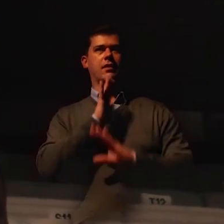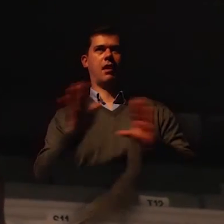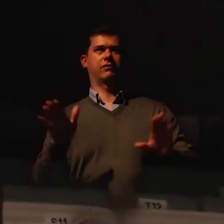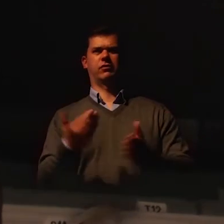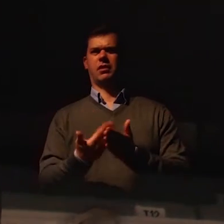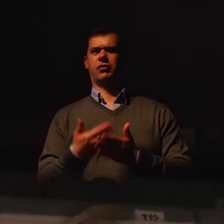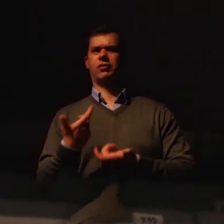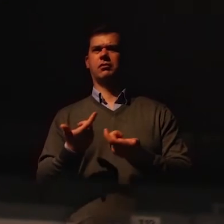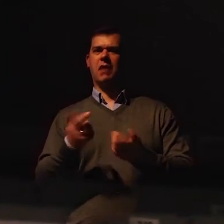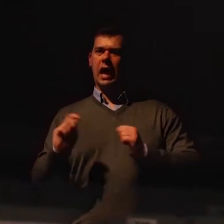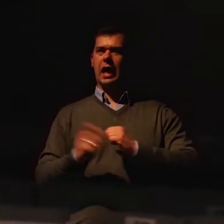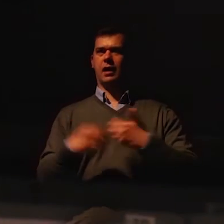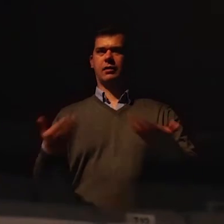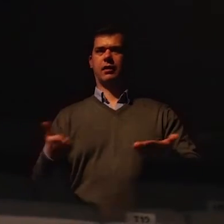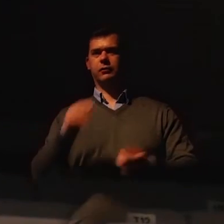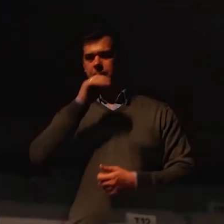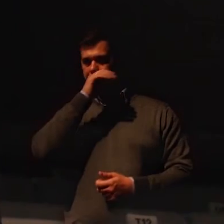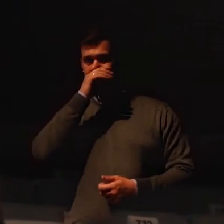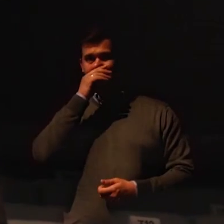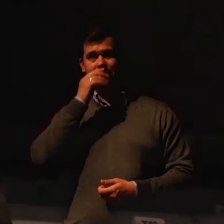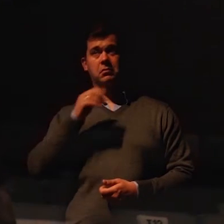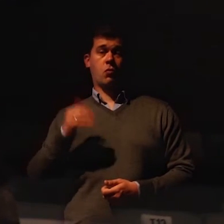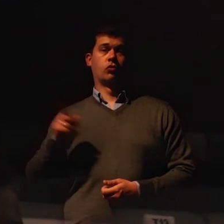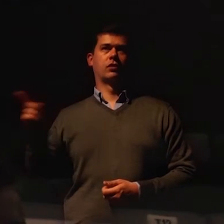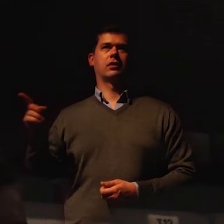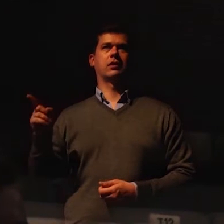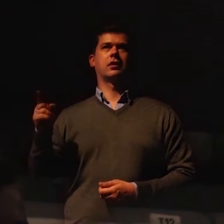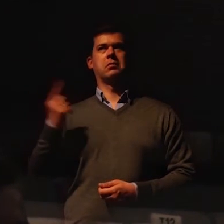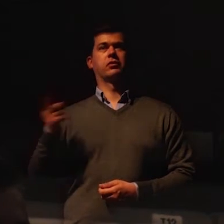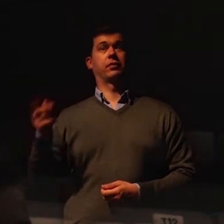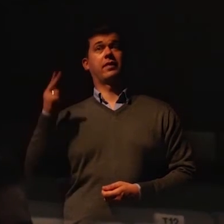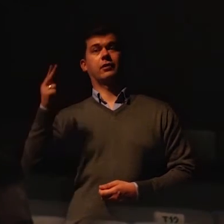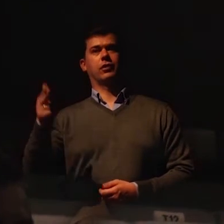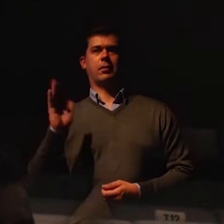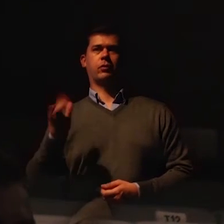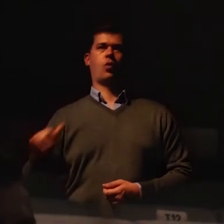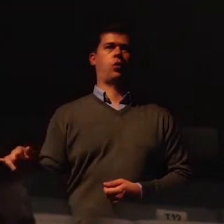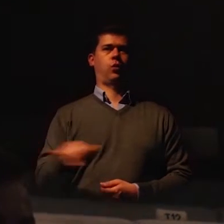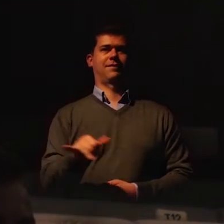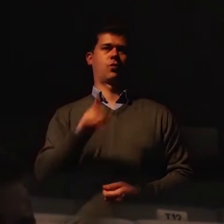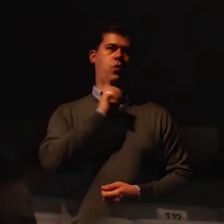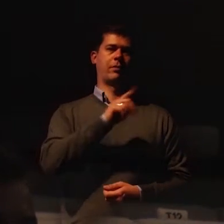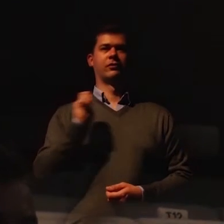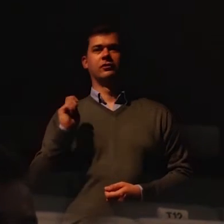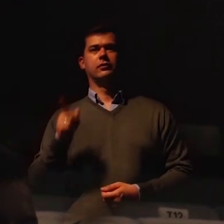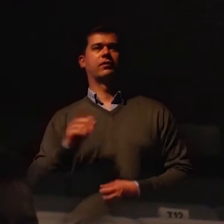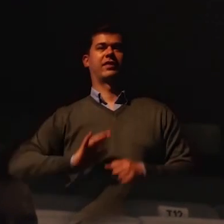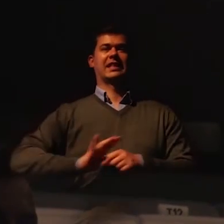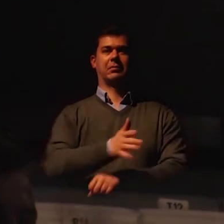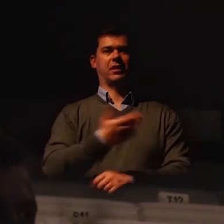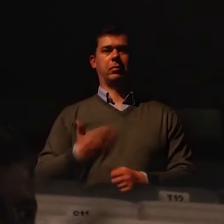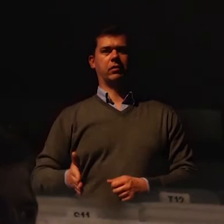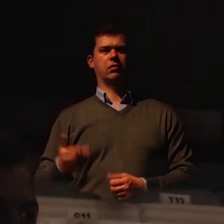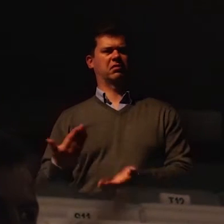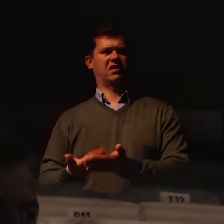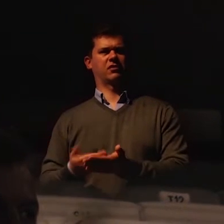pełnomocniczka odzie że mimo że pani była tak postrzegana jako nadzieja w tych sprawach równościowych I antydyskryminacyjnych co jest